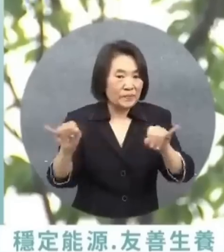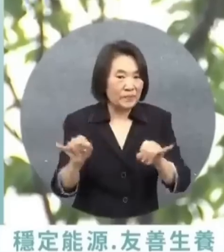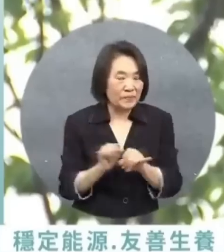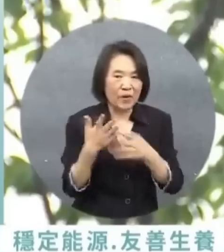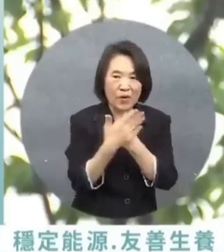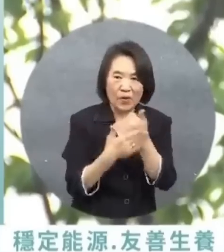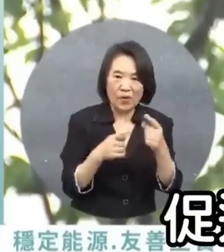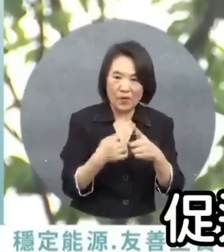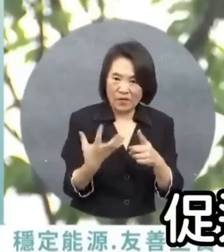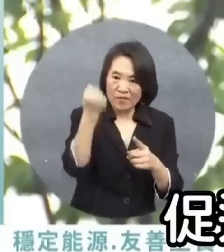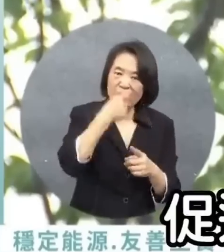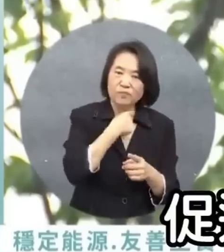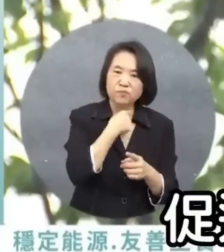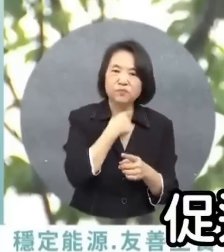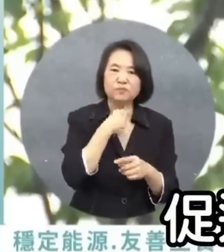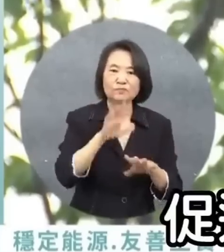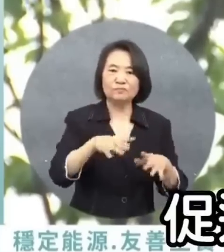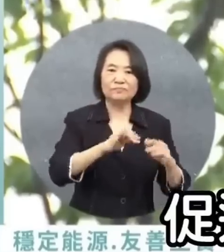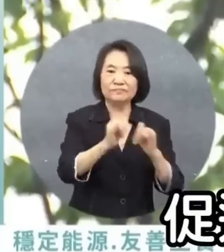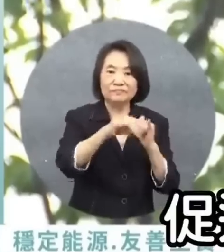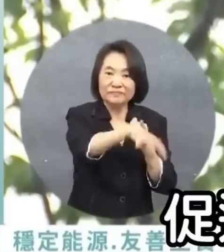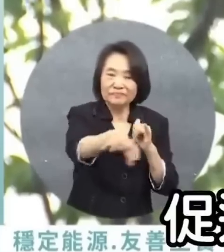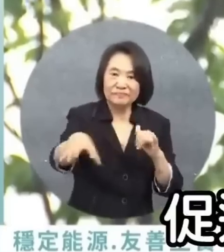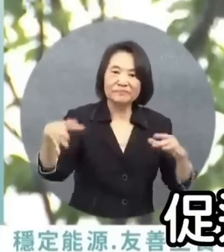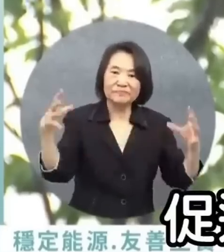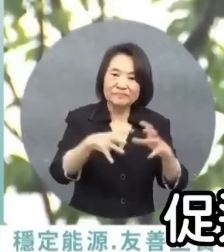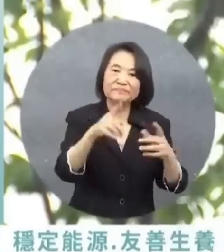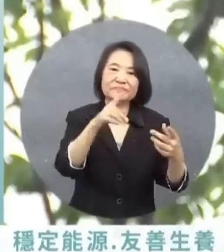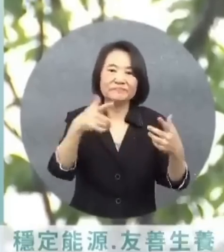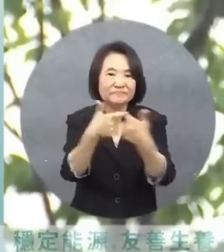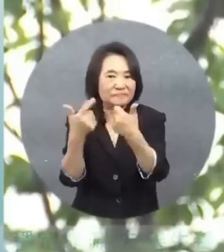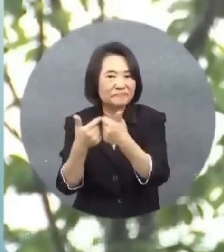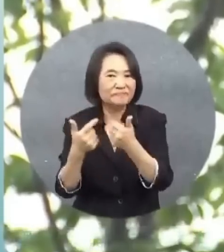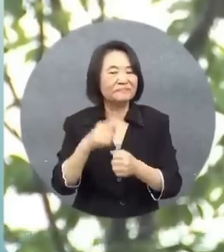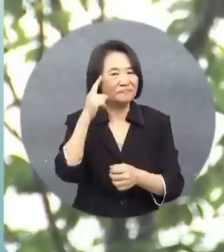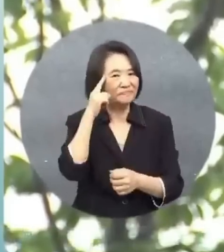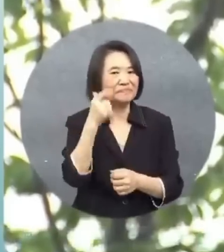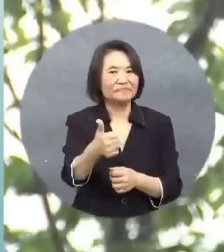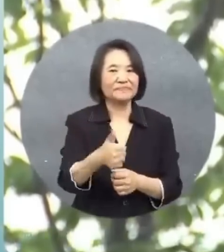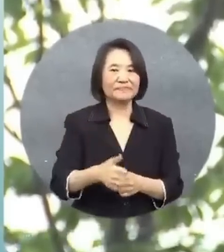新住民权益，促进社会的共荣与和谐。